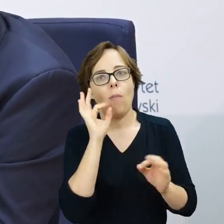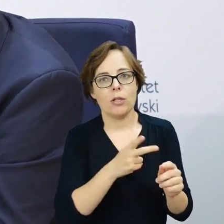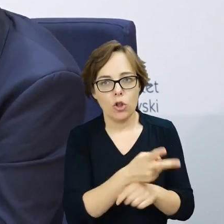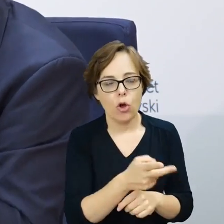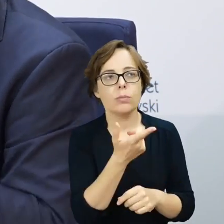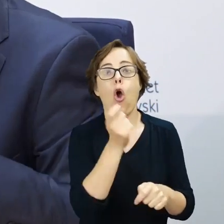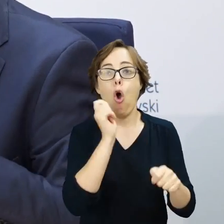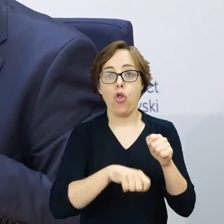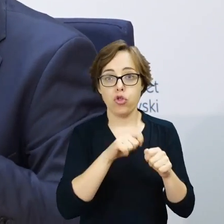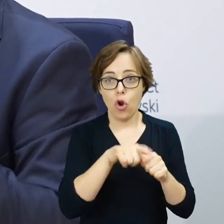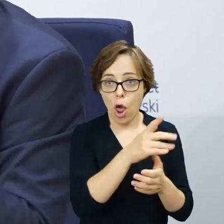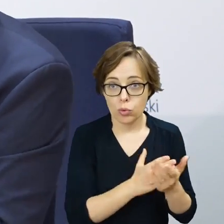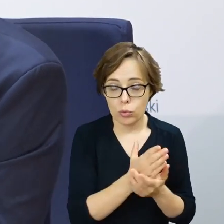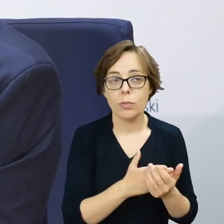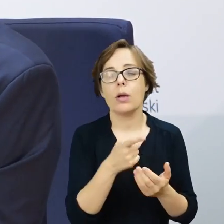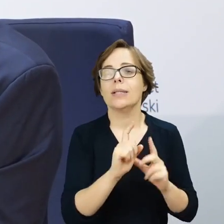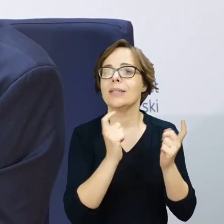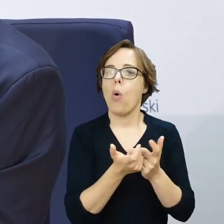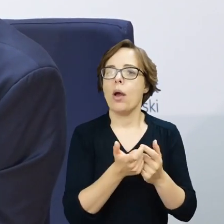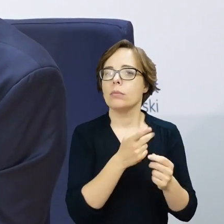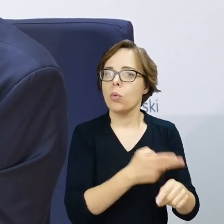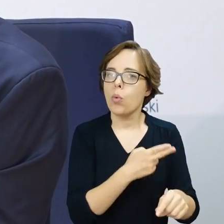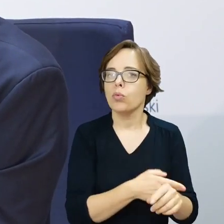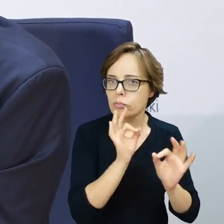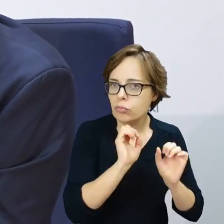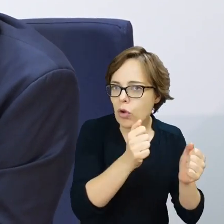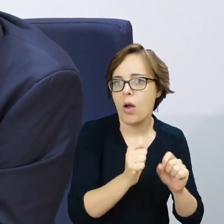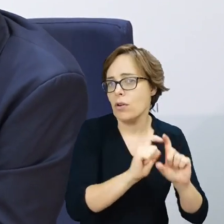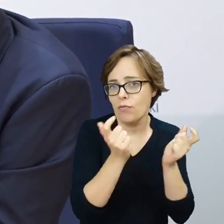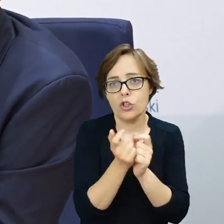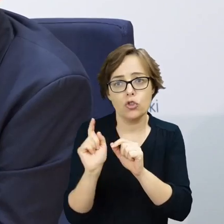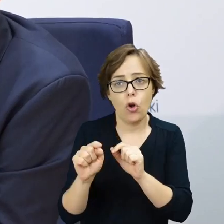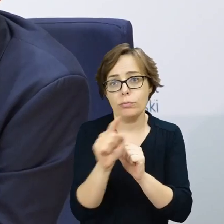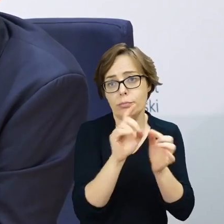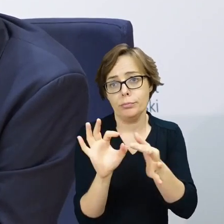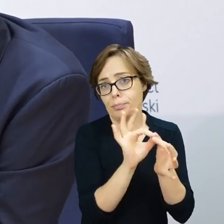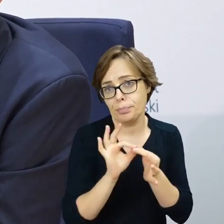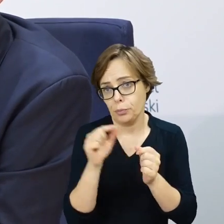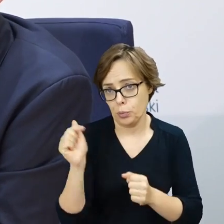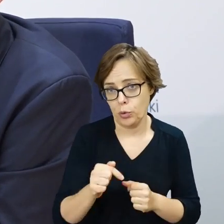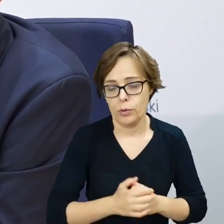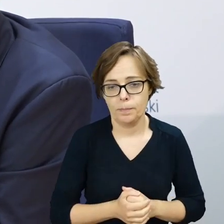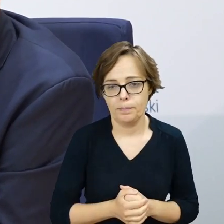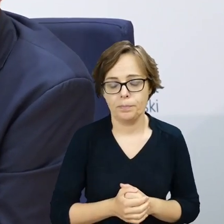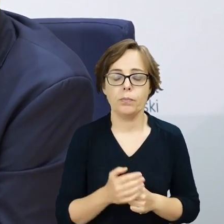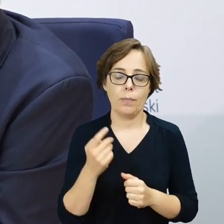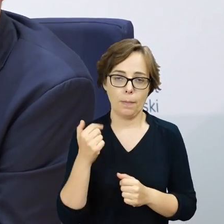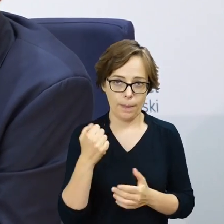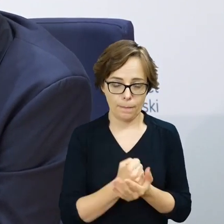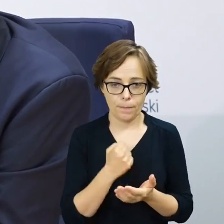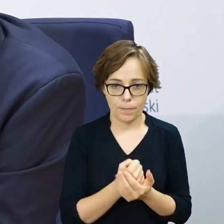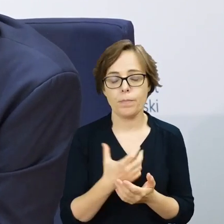sprawności organów administracji, no wszystkiego. Tak? I więc to jest jedna rzecz. Właśnie, żeby pomyśleć o jak